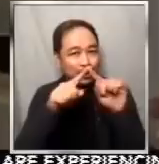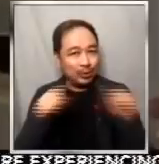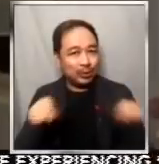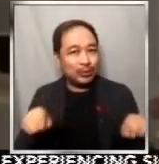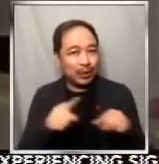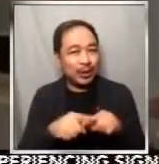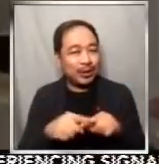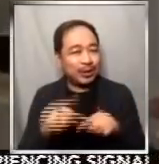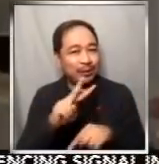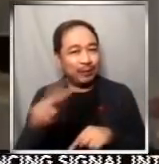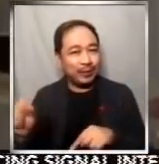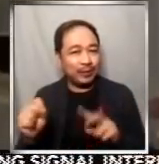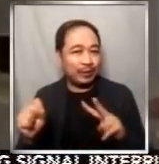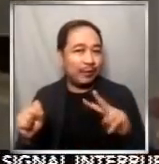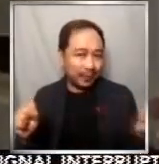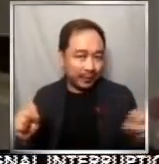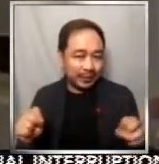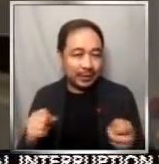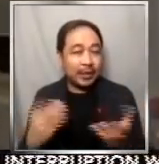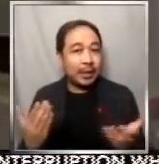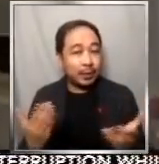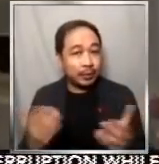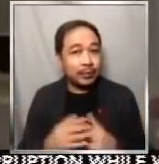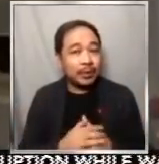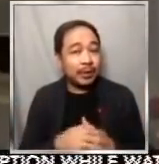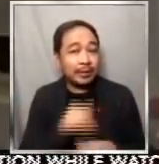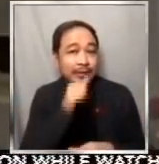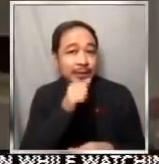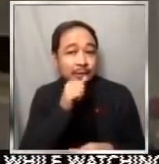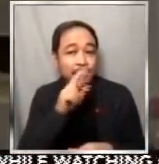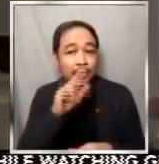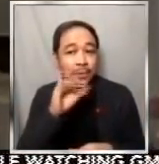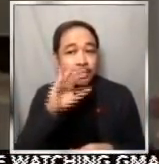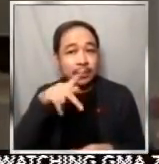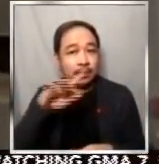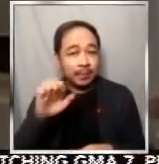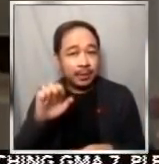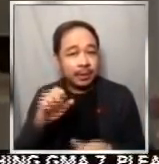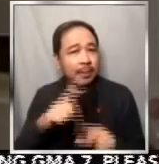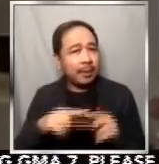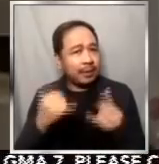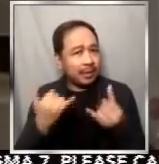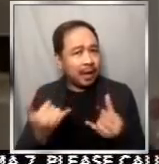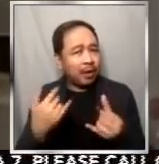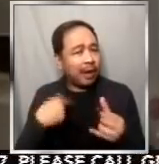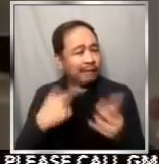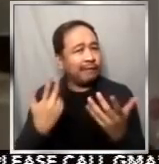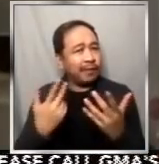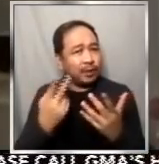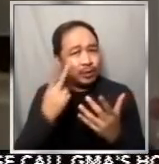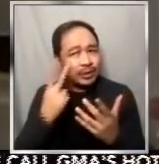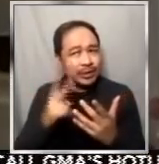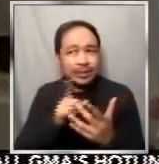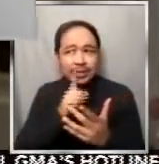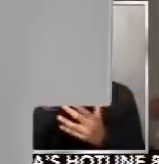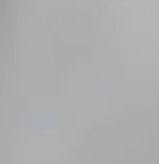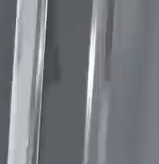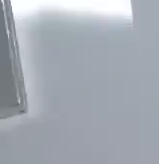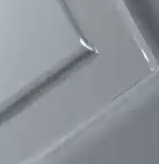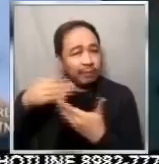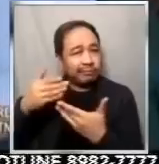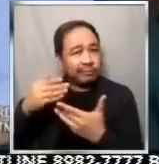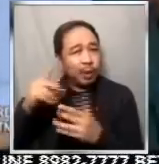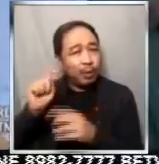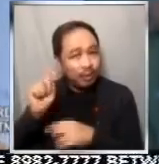nararamdaman ni na Mikee Quintos at Kelvin Miranda sa mga eksena, abot na nga rin ba off-cam? Yan ang chika ni Larson Chago.